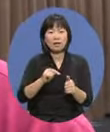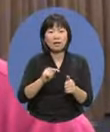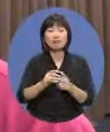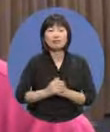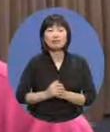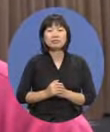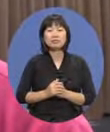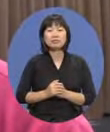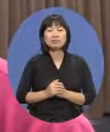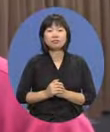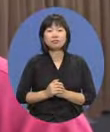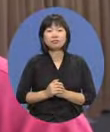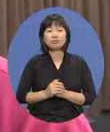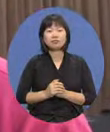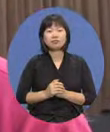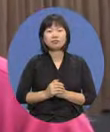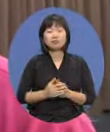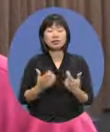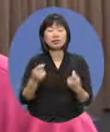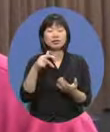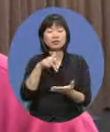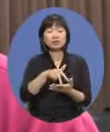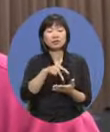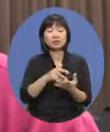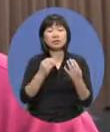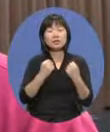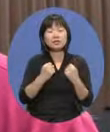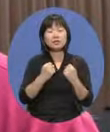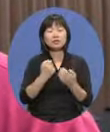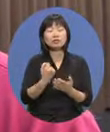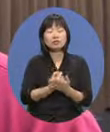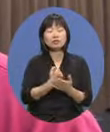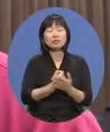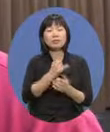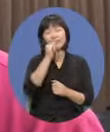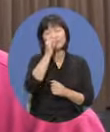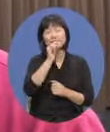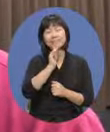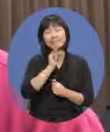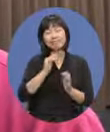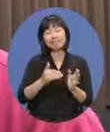진짜 그런 점에서 많이 서운했었어.